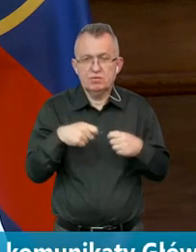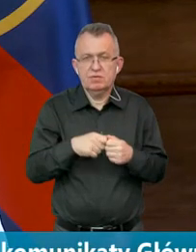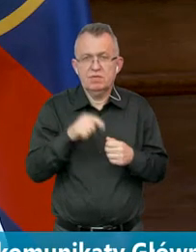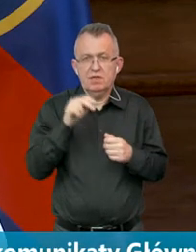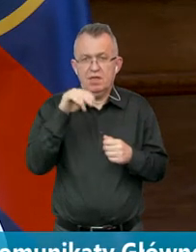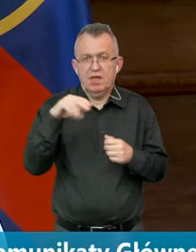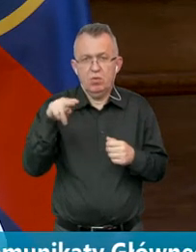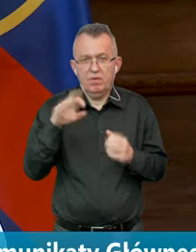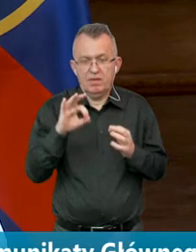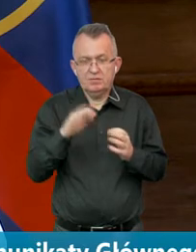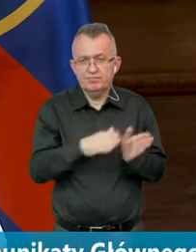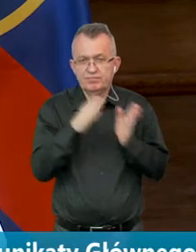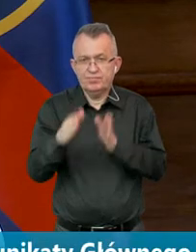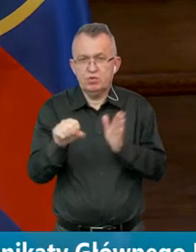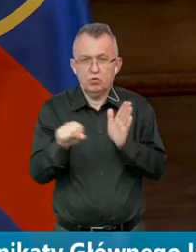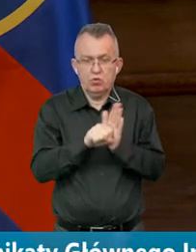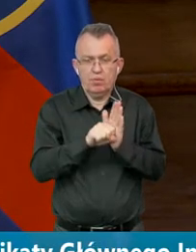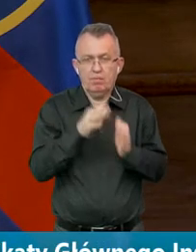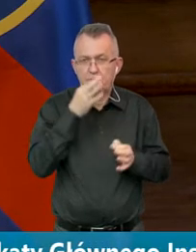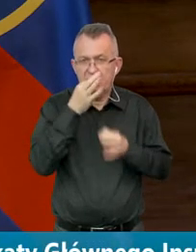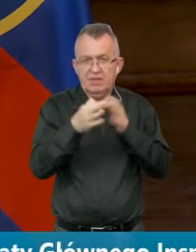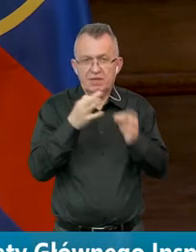www.wiadomościszczecin.eu, a teraz przechodzimy już do pytań.